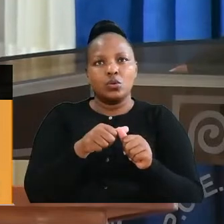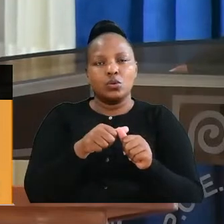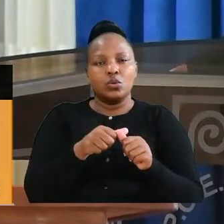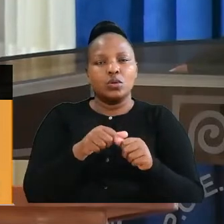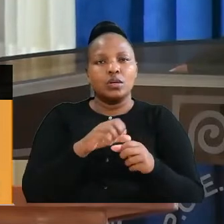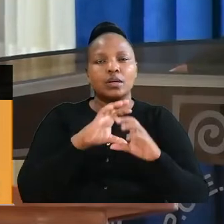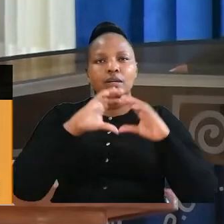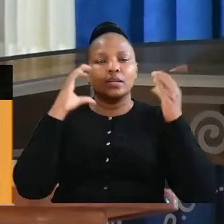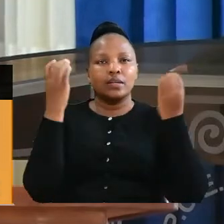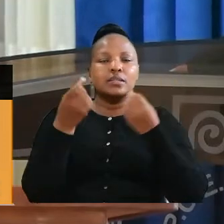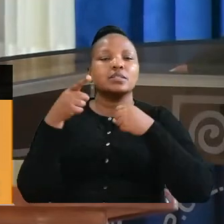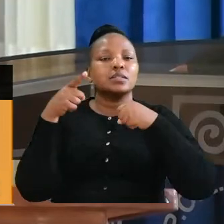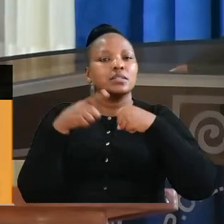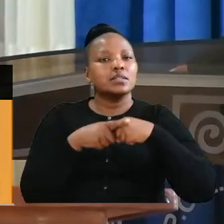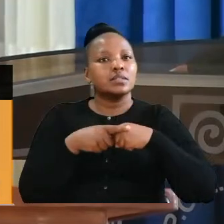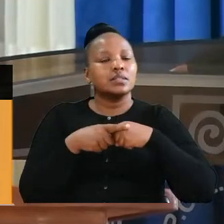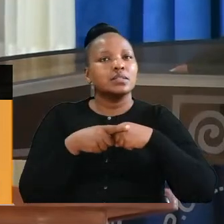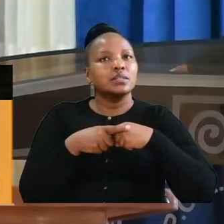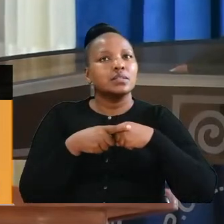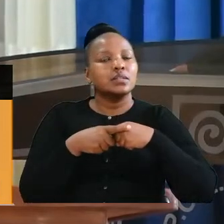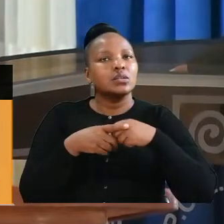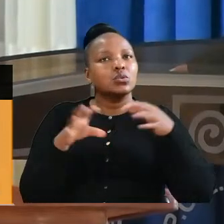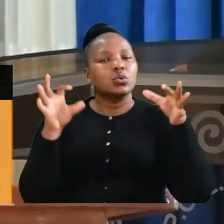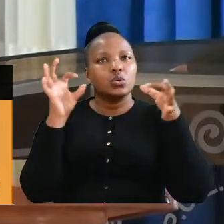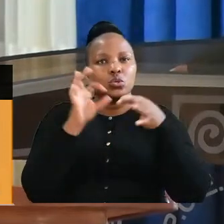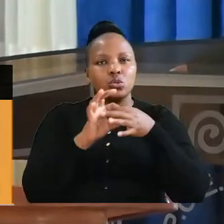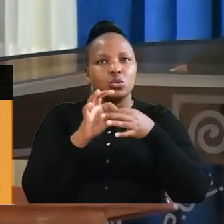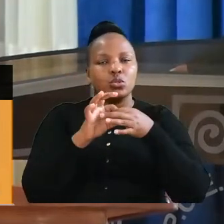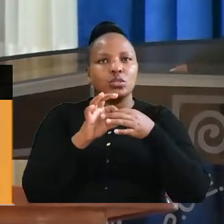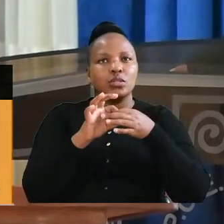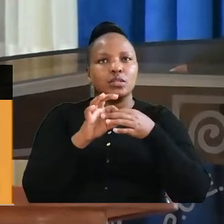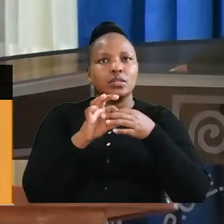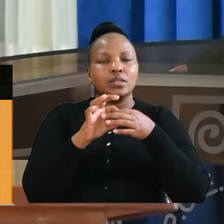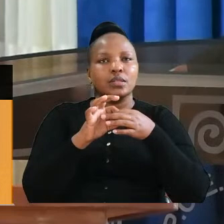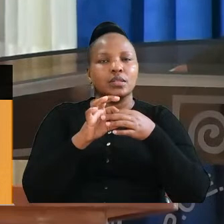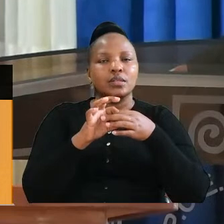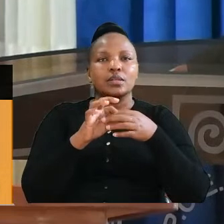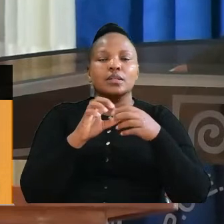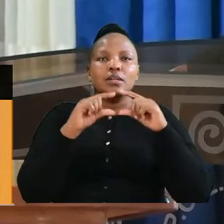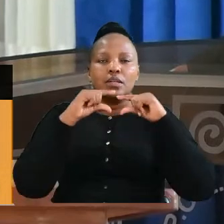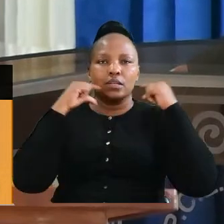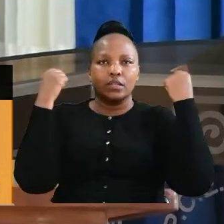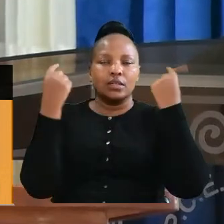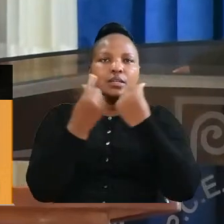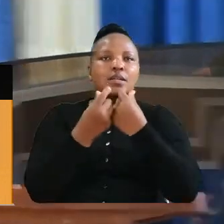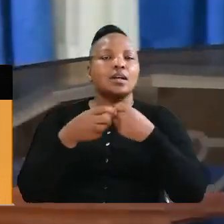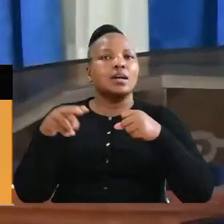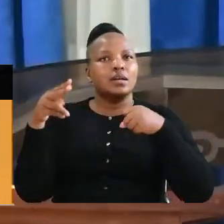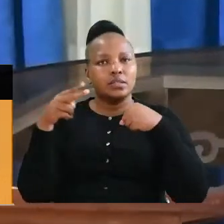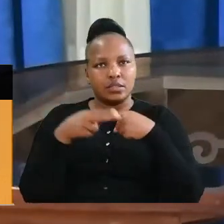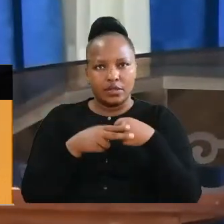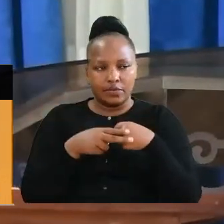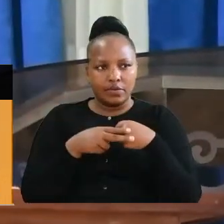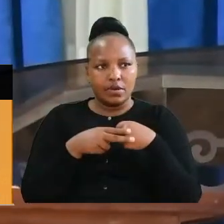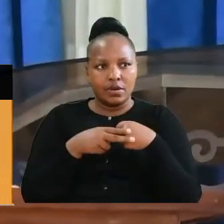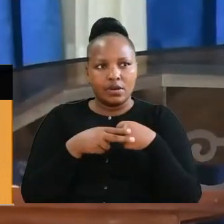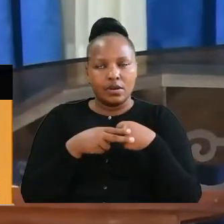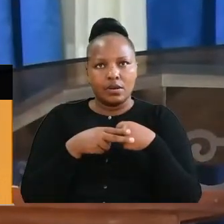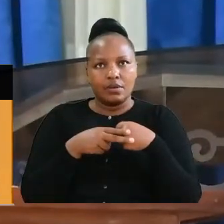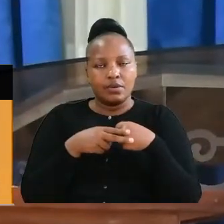6 ambao wanafaa kujiunga na grade ya 7 majuma mawili yajayo.